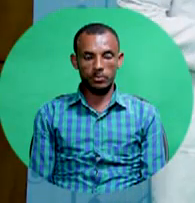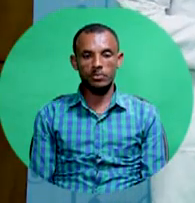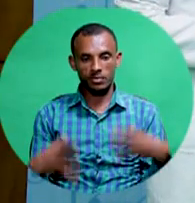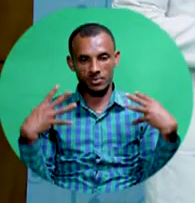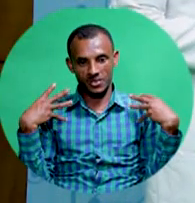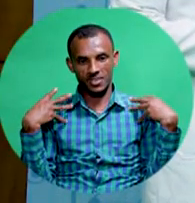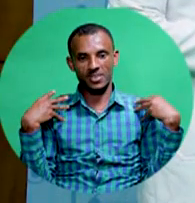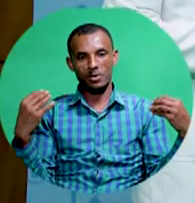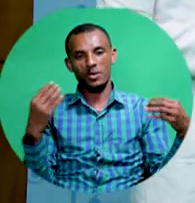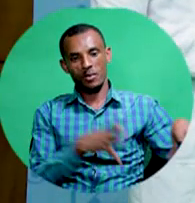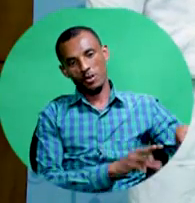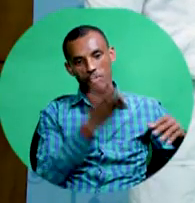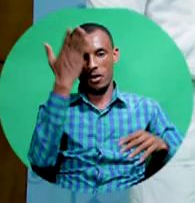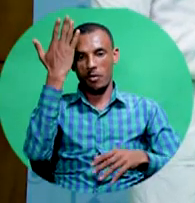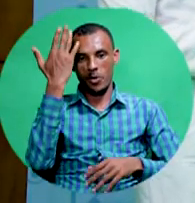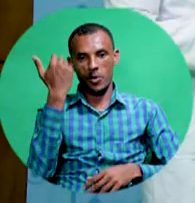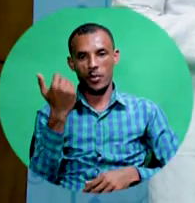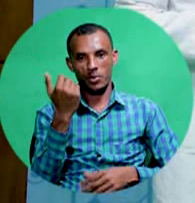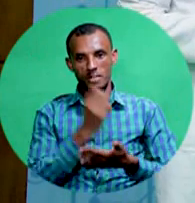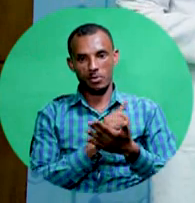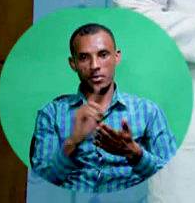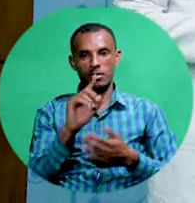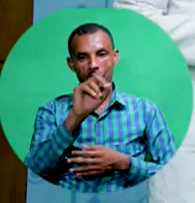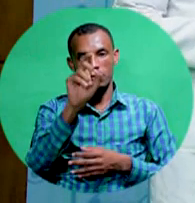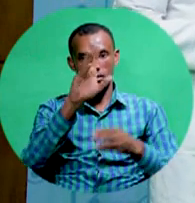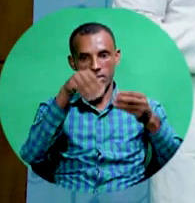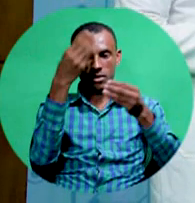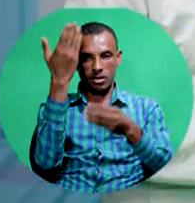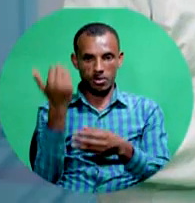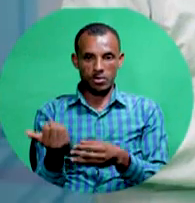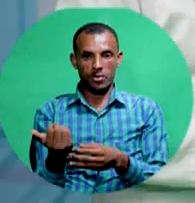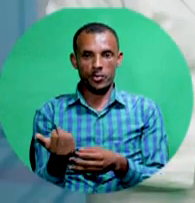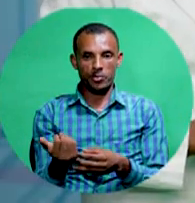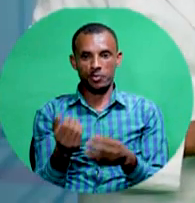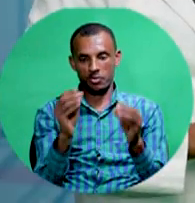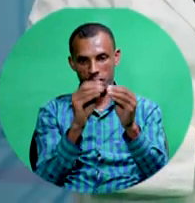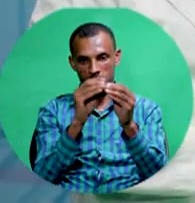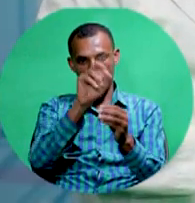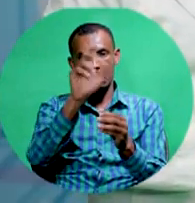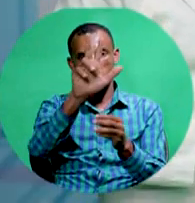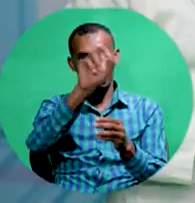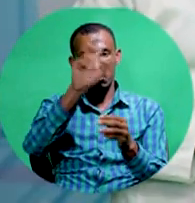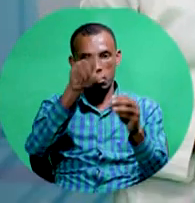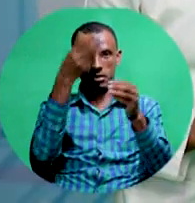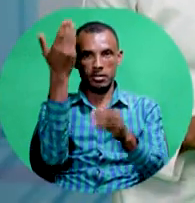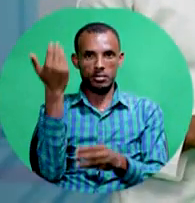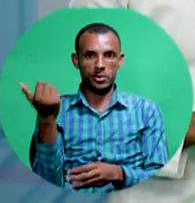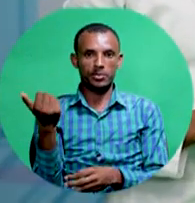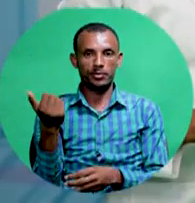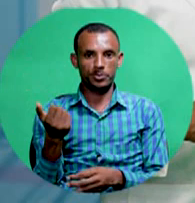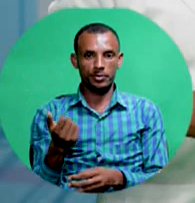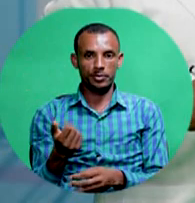ተናስተልኝ ተማሪዎች ባለፈው እንግዲህ ጥያቄ ሰጥቻችሁ ነበር የሂሳብ ጥያቄዎች 3 ጥያቄዎች ሰጥቻችሁ ነበር